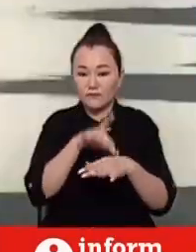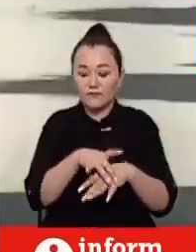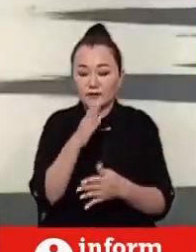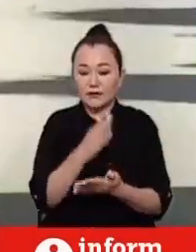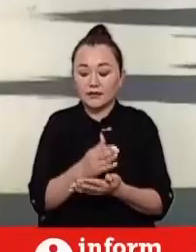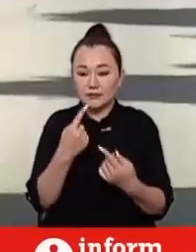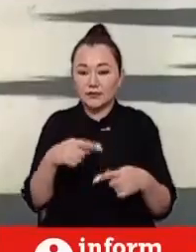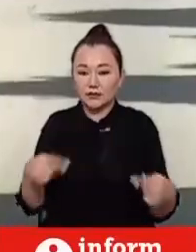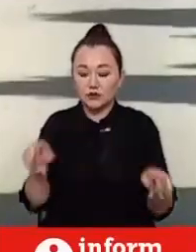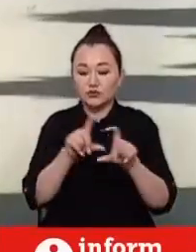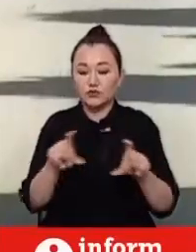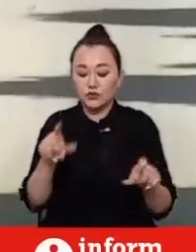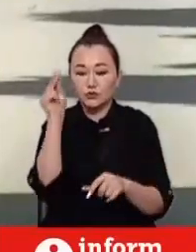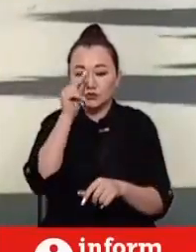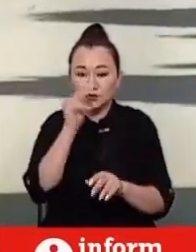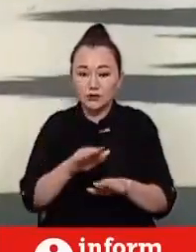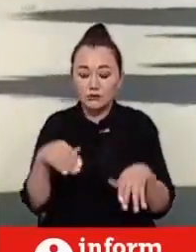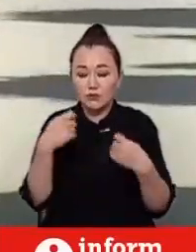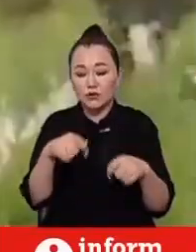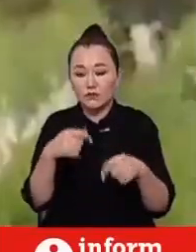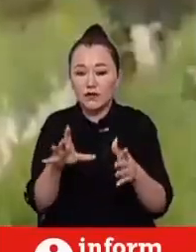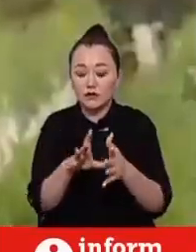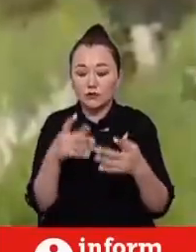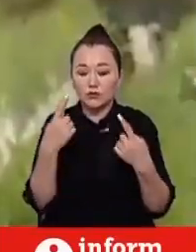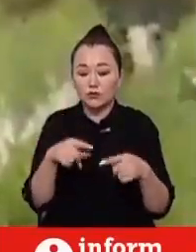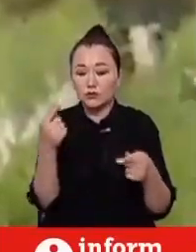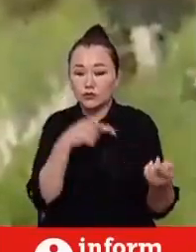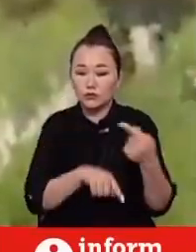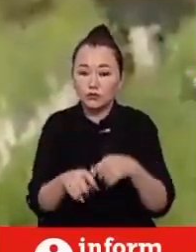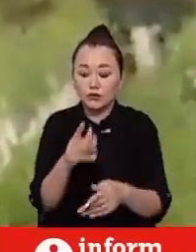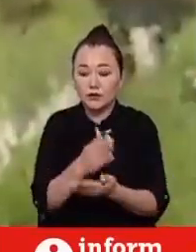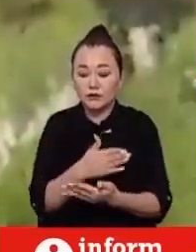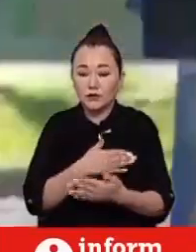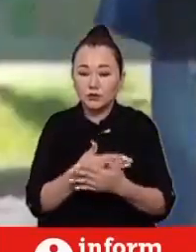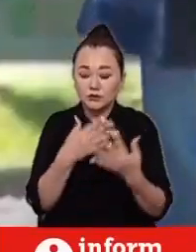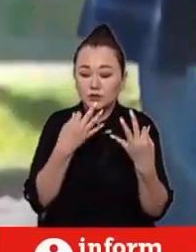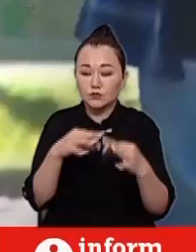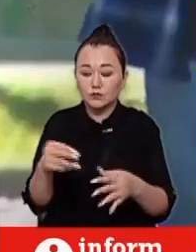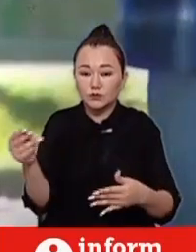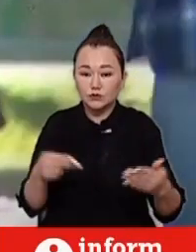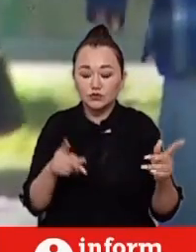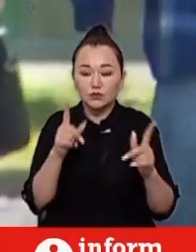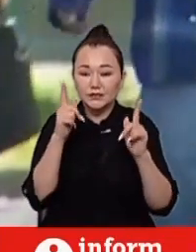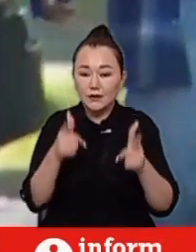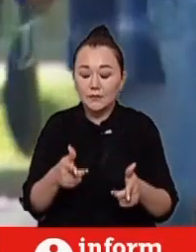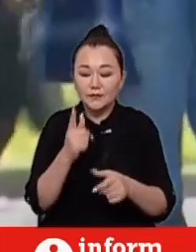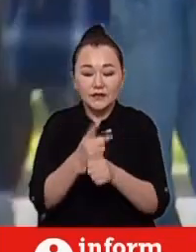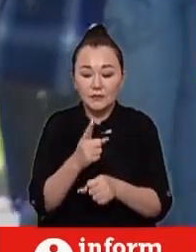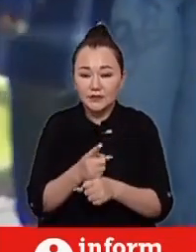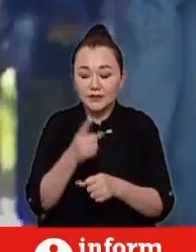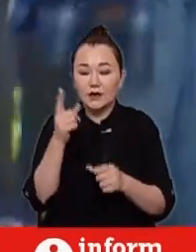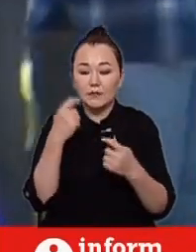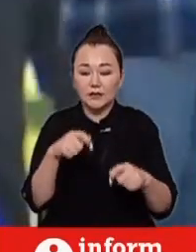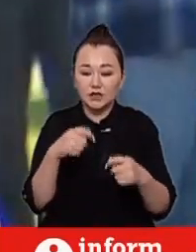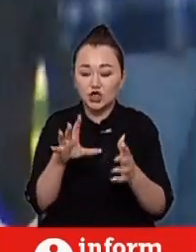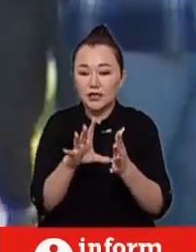что в некоторых школах учащиеся продают электронки друг другу. Общественники запустили петицию, чтобы запретить продажу электронных